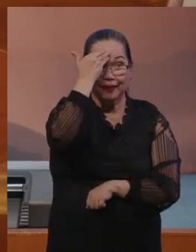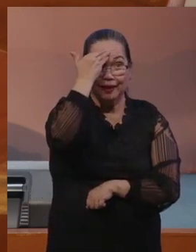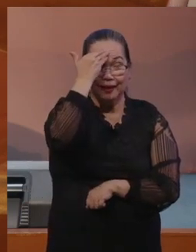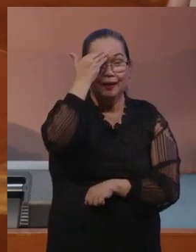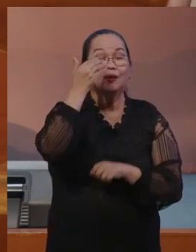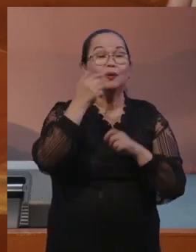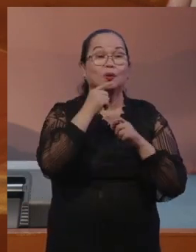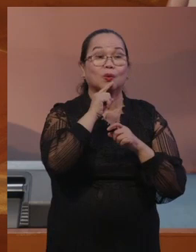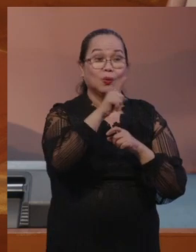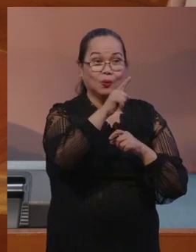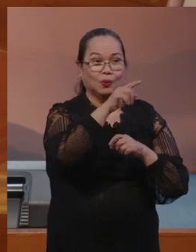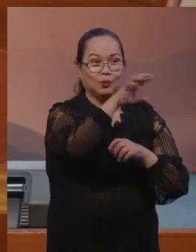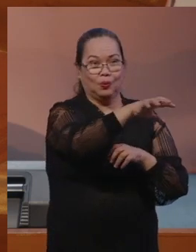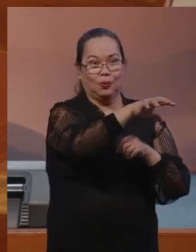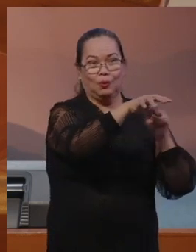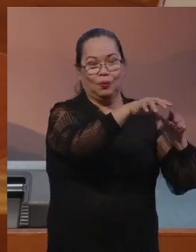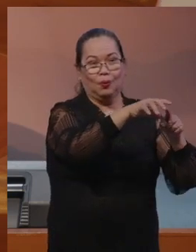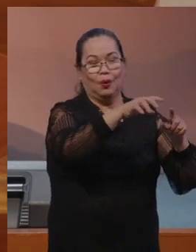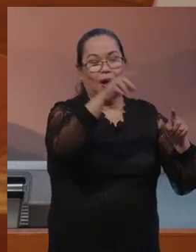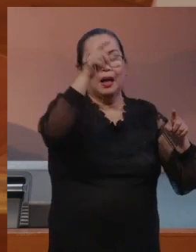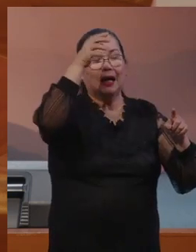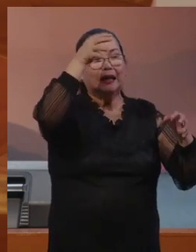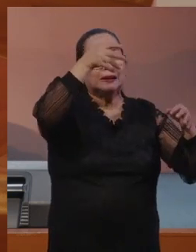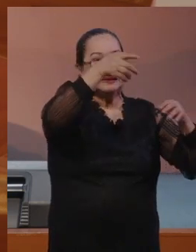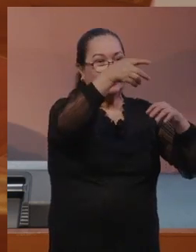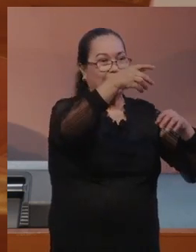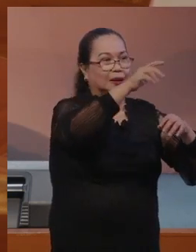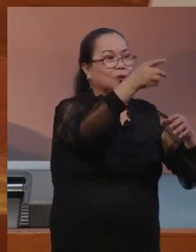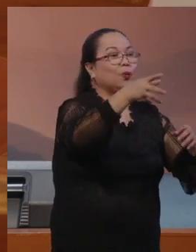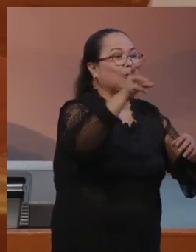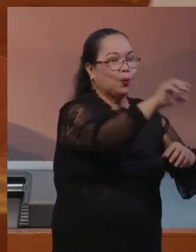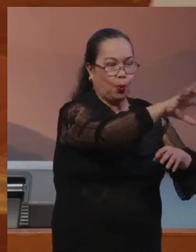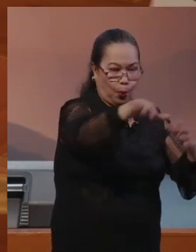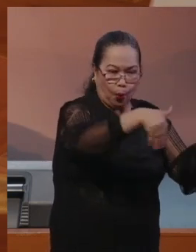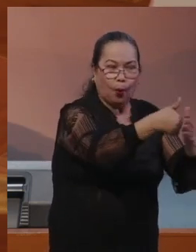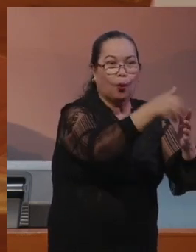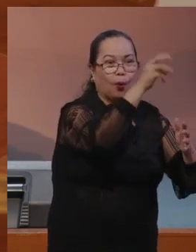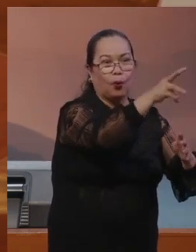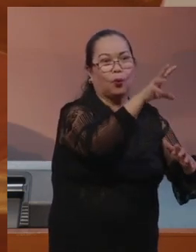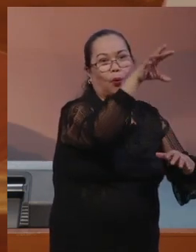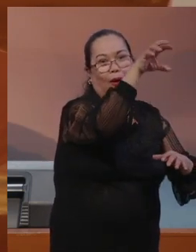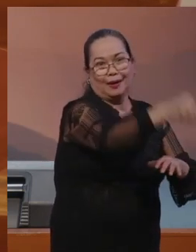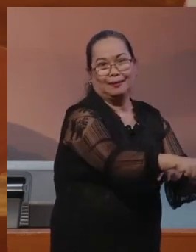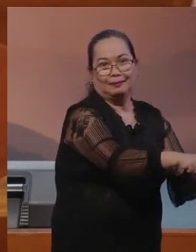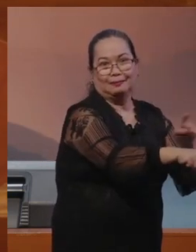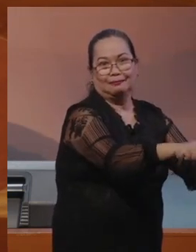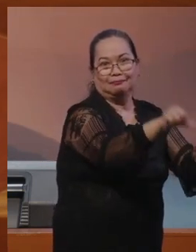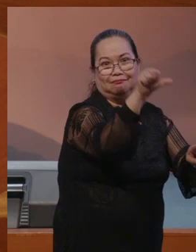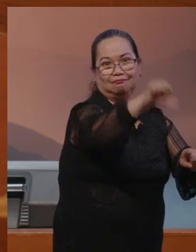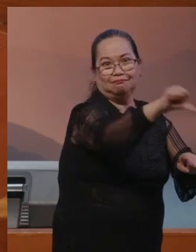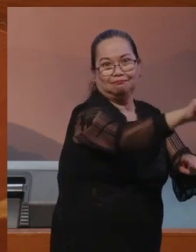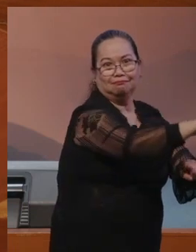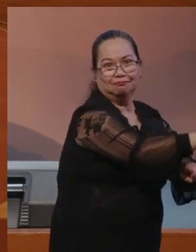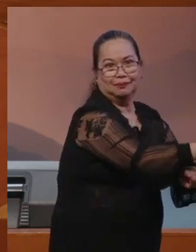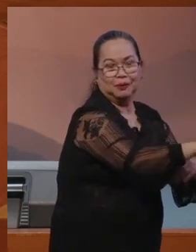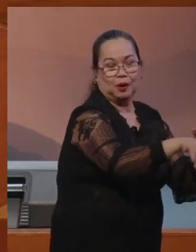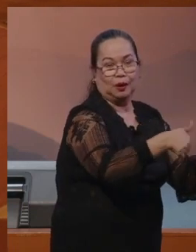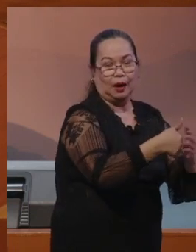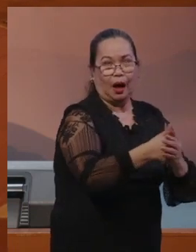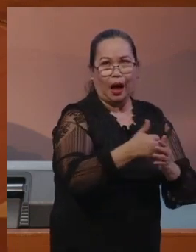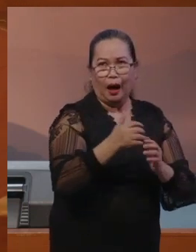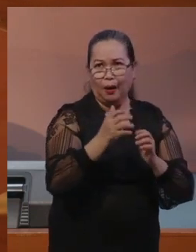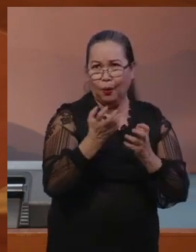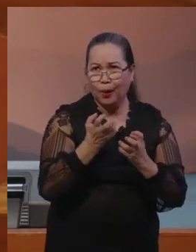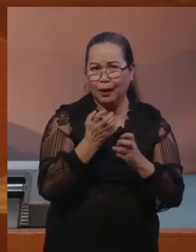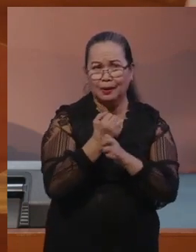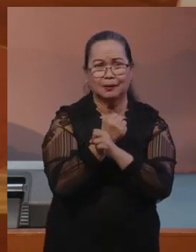nasa ilalim ng paghuhusga ng Diyos. At tiyak na mapapahamak silang lahat. At naghahanap lang siya ng